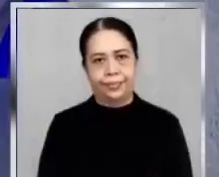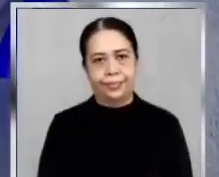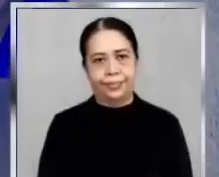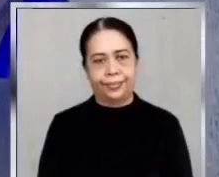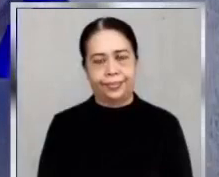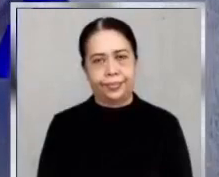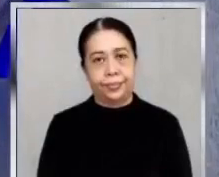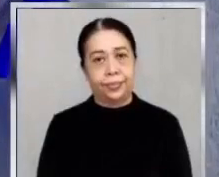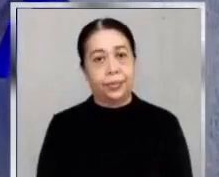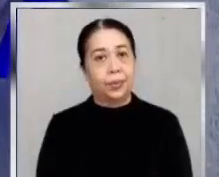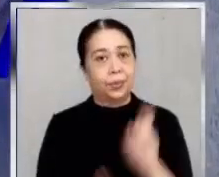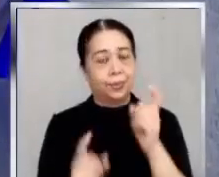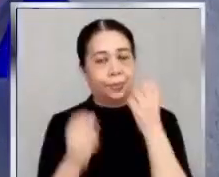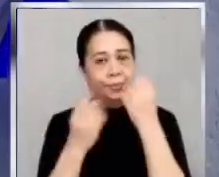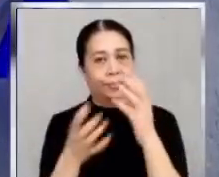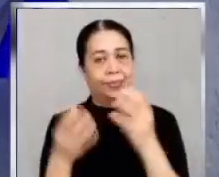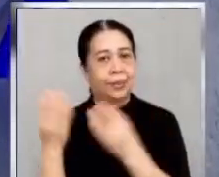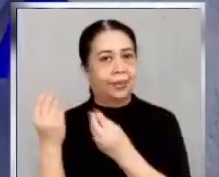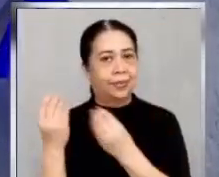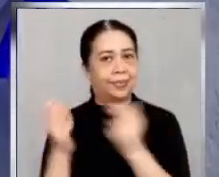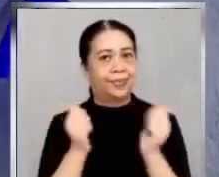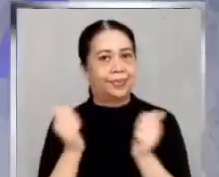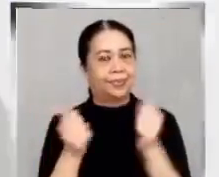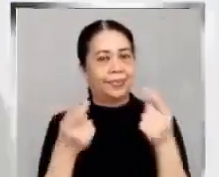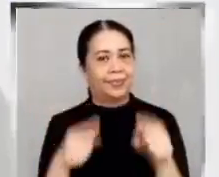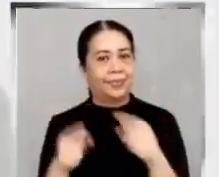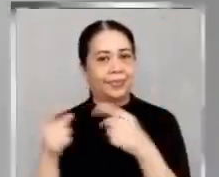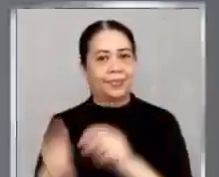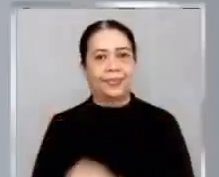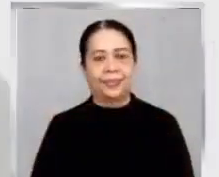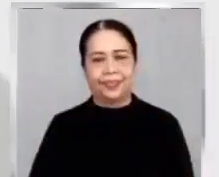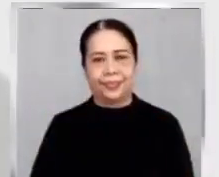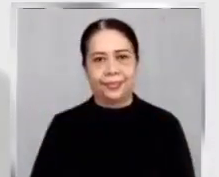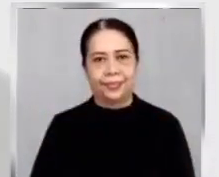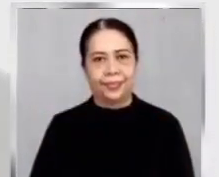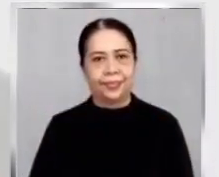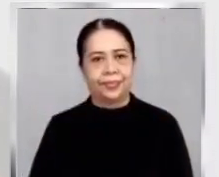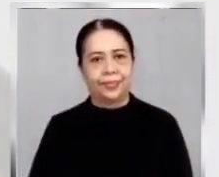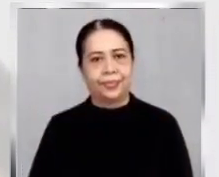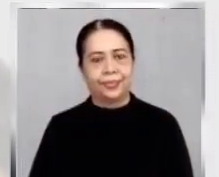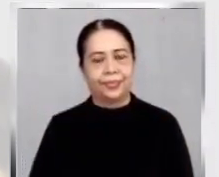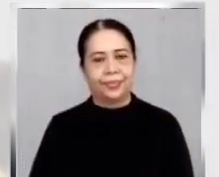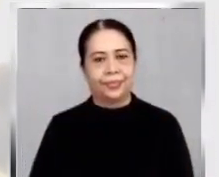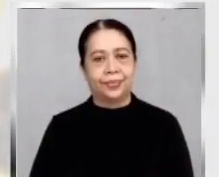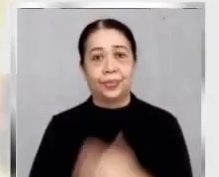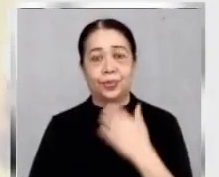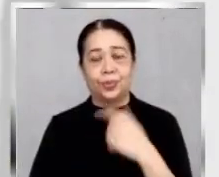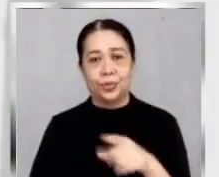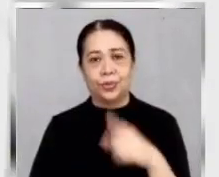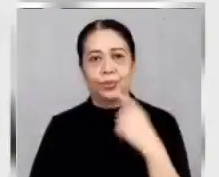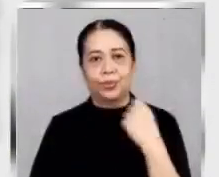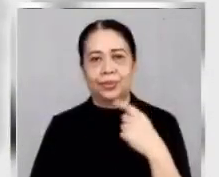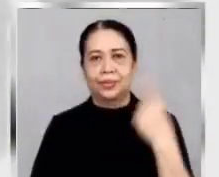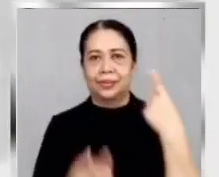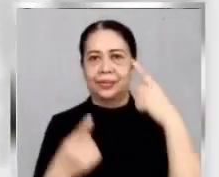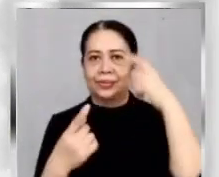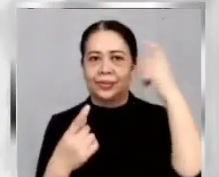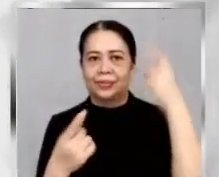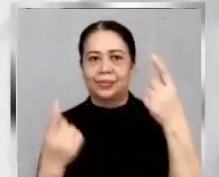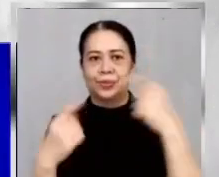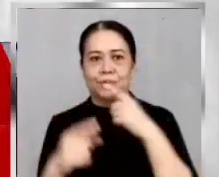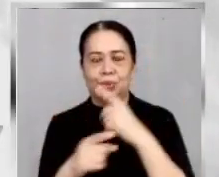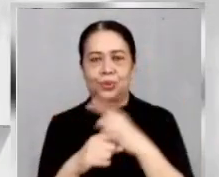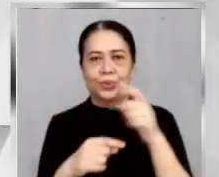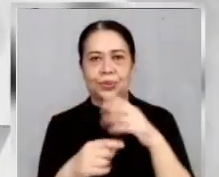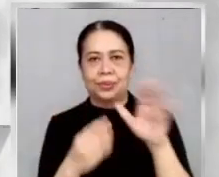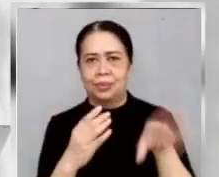Mabilis na chikahan tayo para updated sa showbiz happenings. Sweeties, your wildest dreams came true. Nagdagdag pa kasi si Taylor